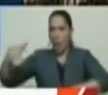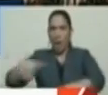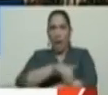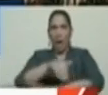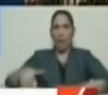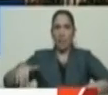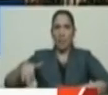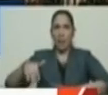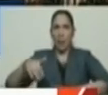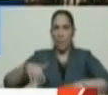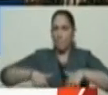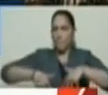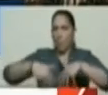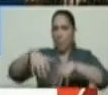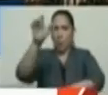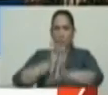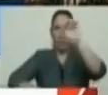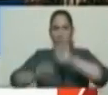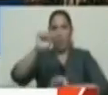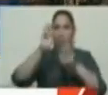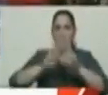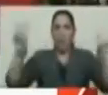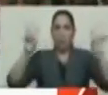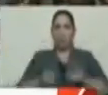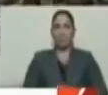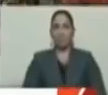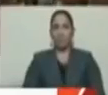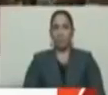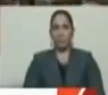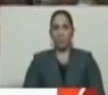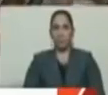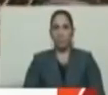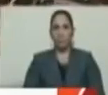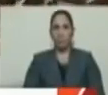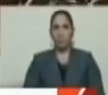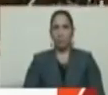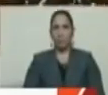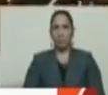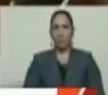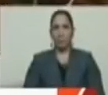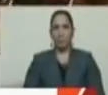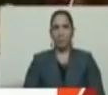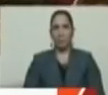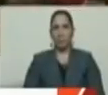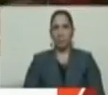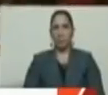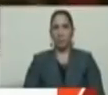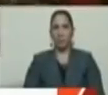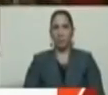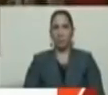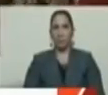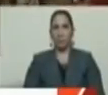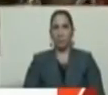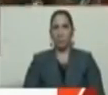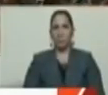السؤال، أن عندنا بوليفيا وفنزويلا وكوبا تتظل يعني يناصبون العداء للولايات المتحدة